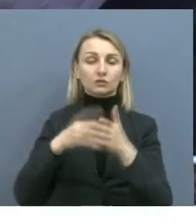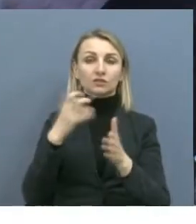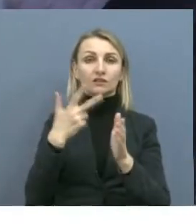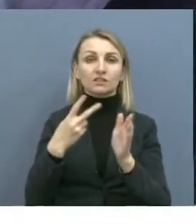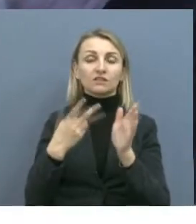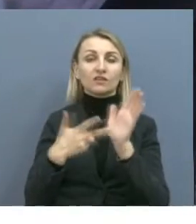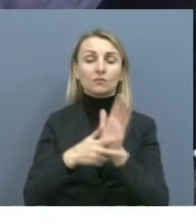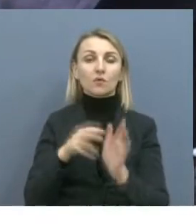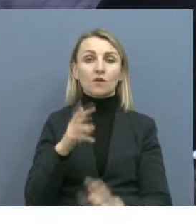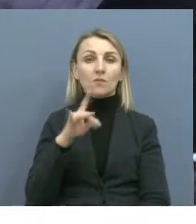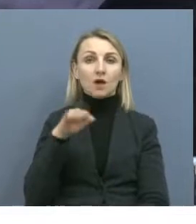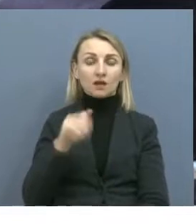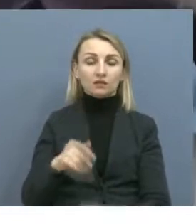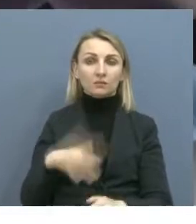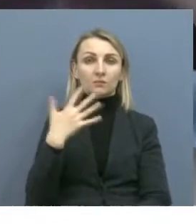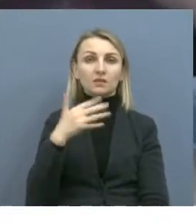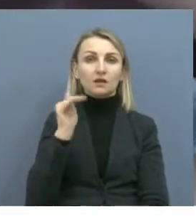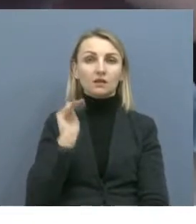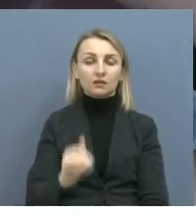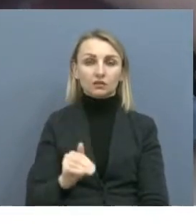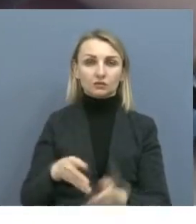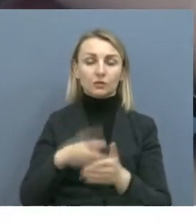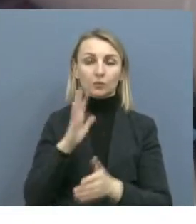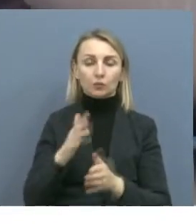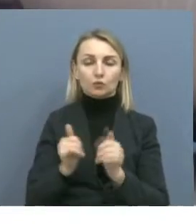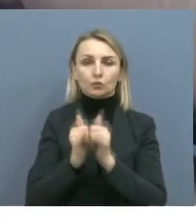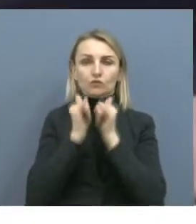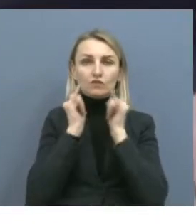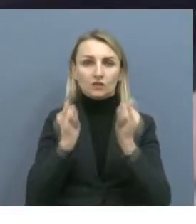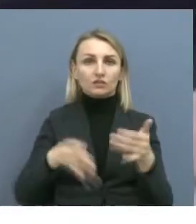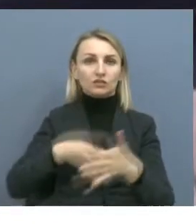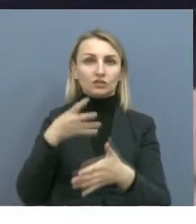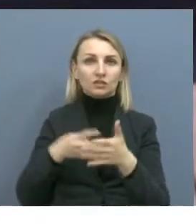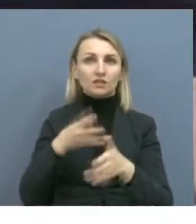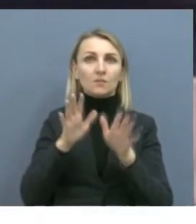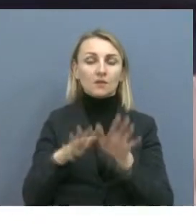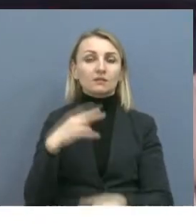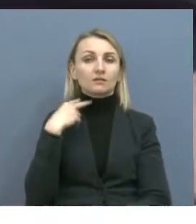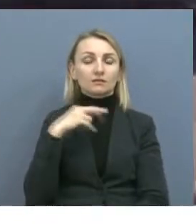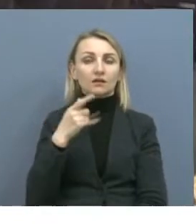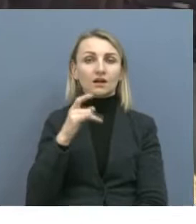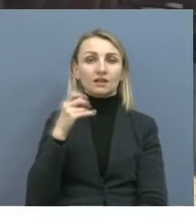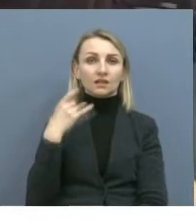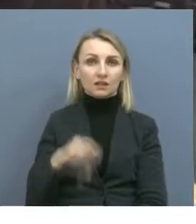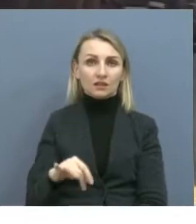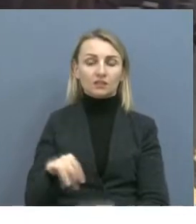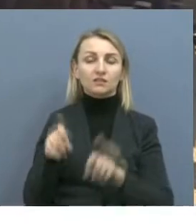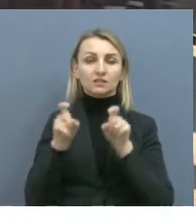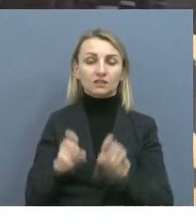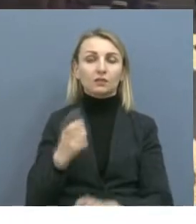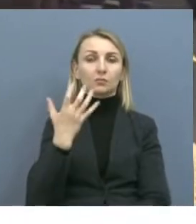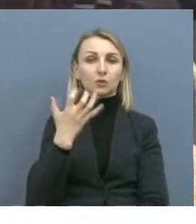50 тысяч изделий. При необходимости планируется удвоить объем. Стоит отметить, что в колонии в Гранитном наказание отбывают около